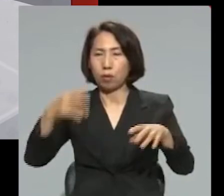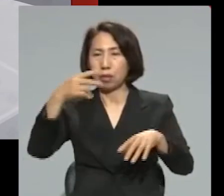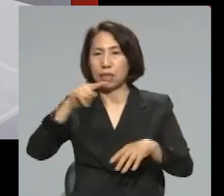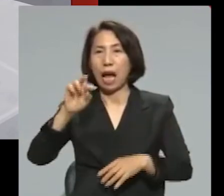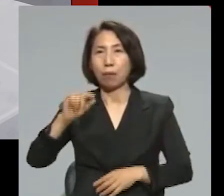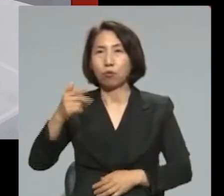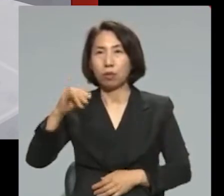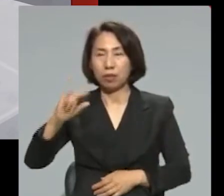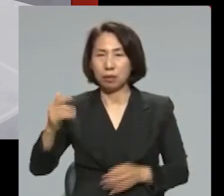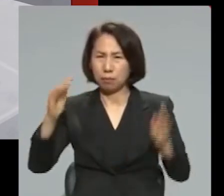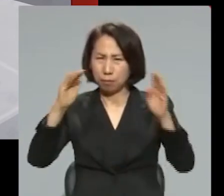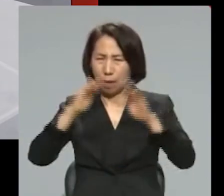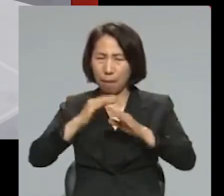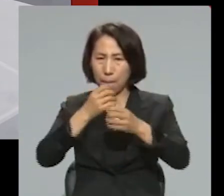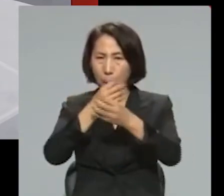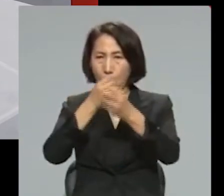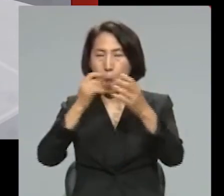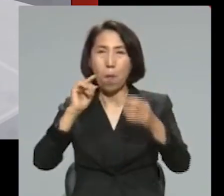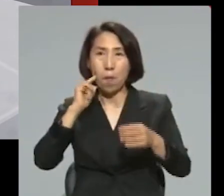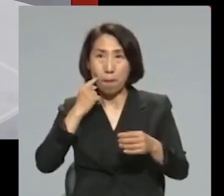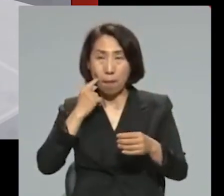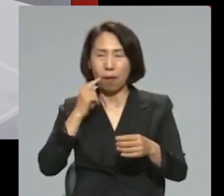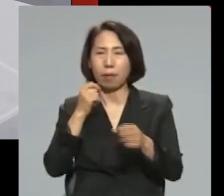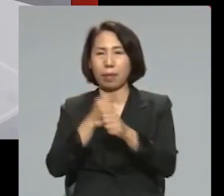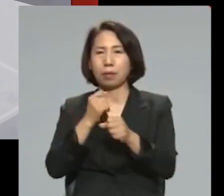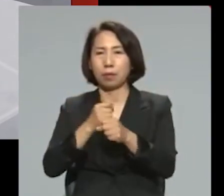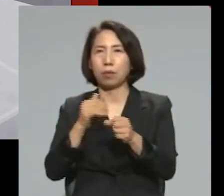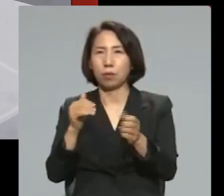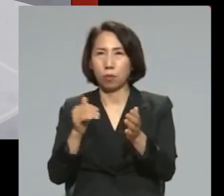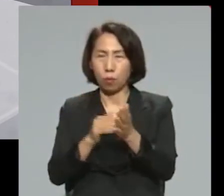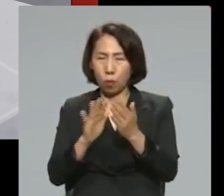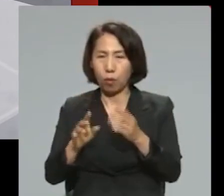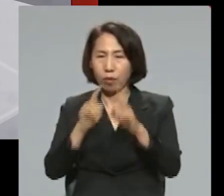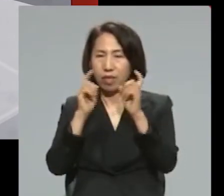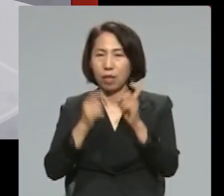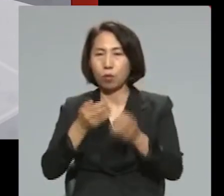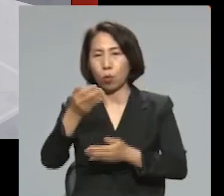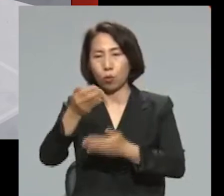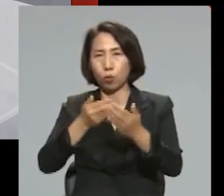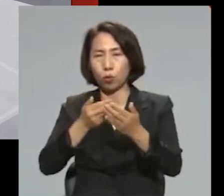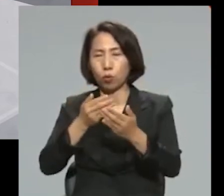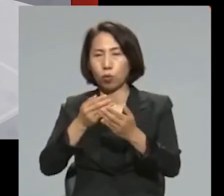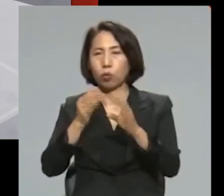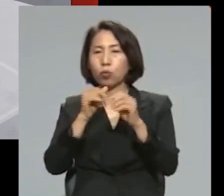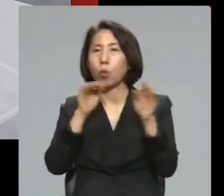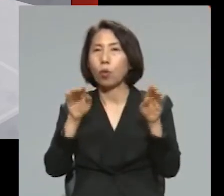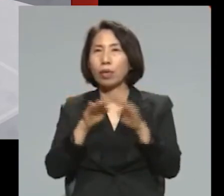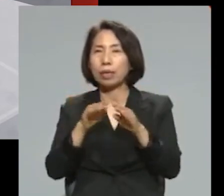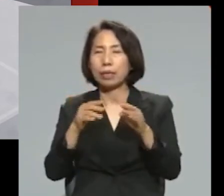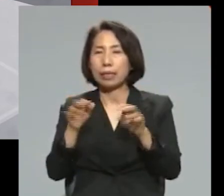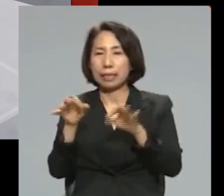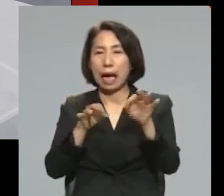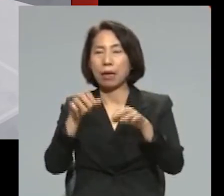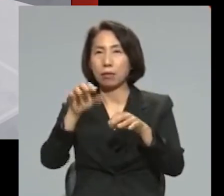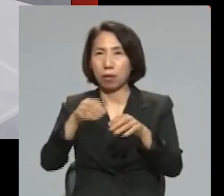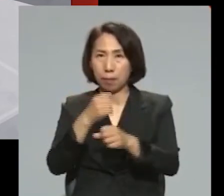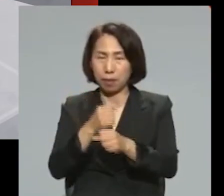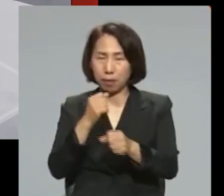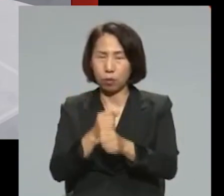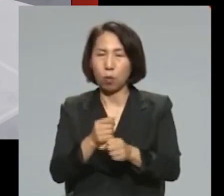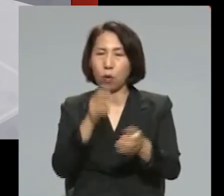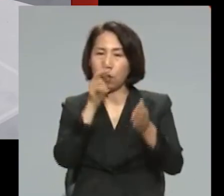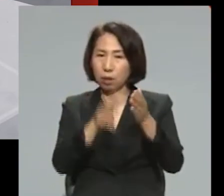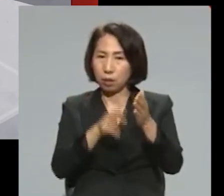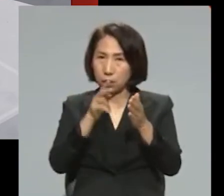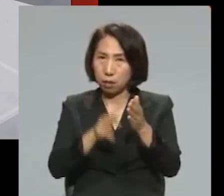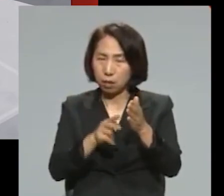했고 민간 교류를 위한 주말 장터 개설, 편리한 교통망 확보를 위한 철도 도로